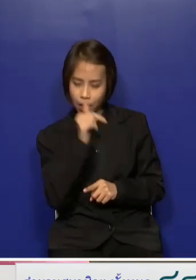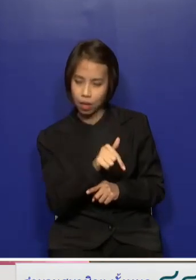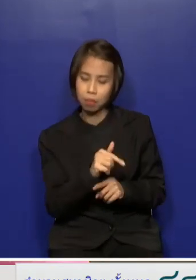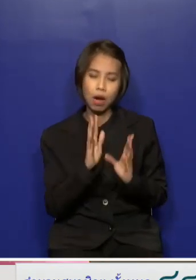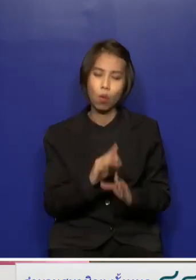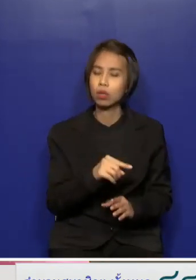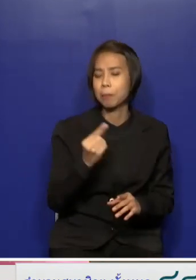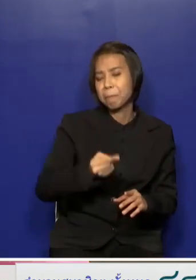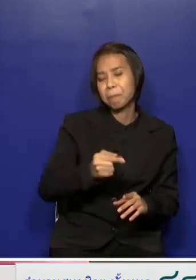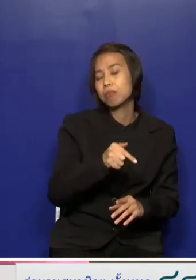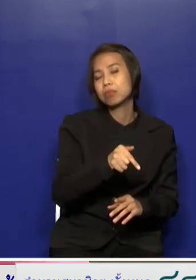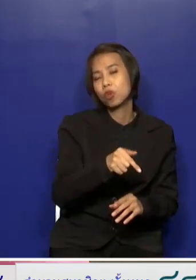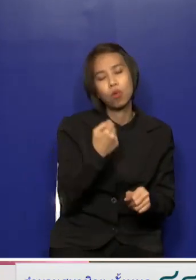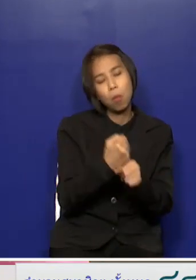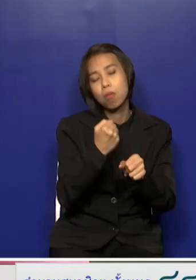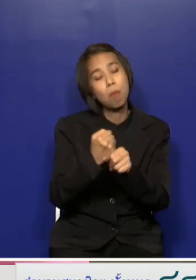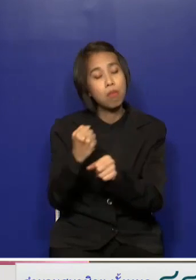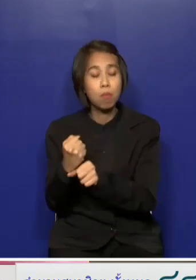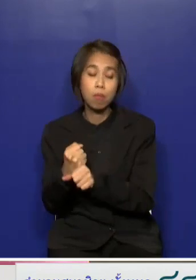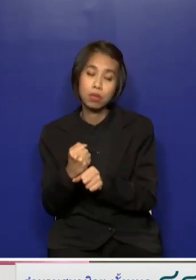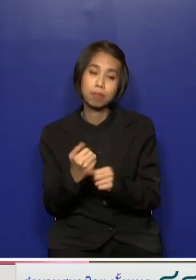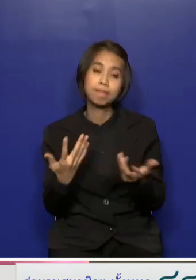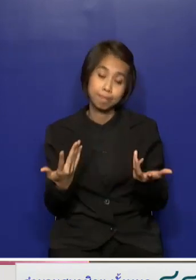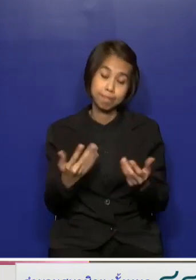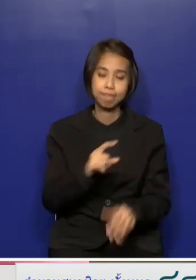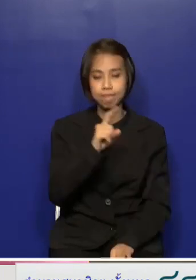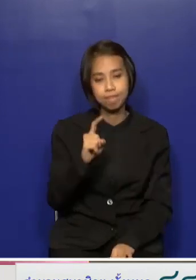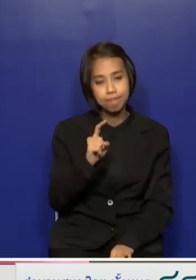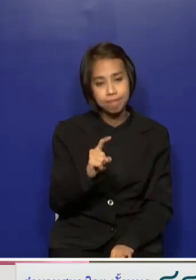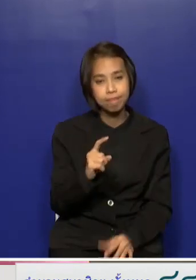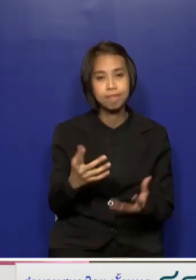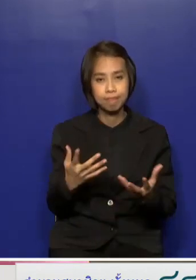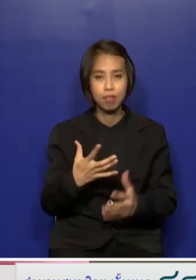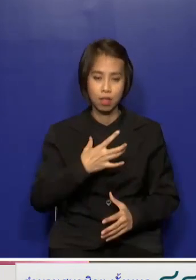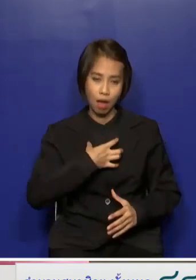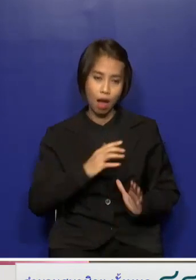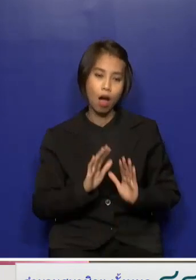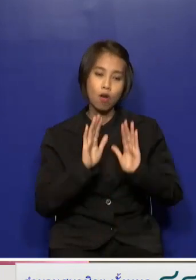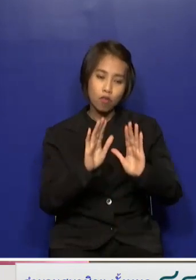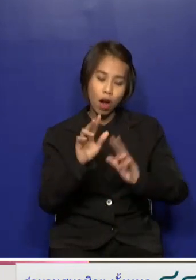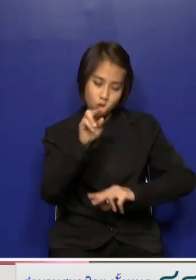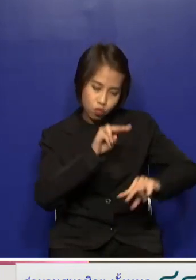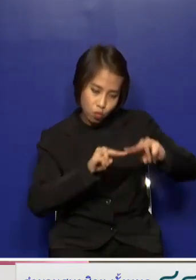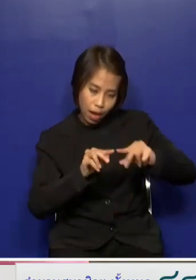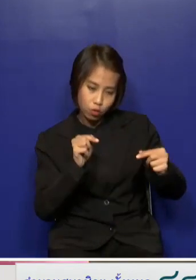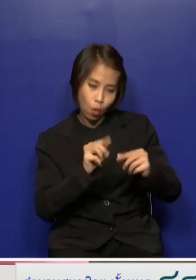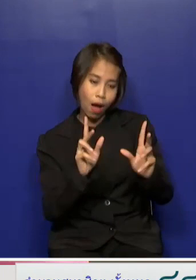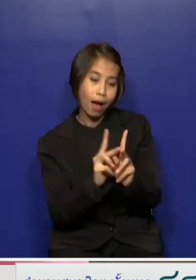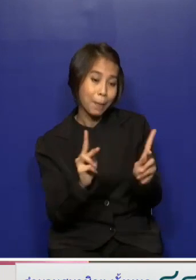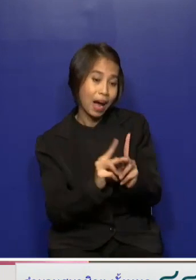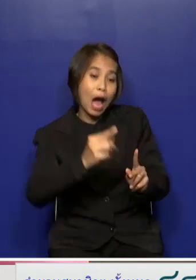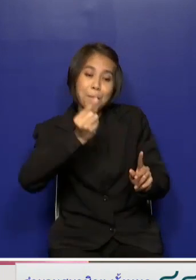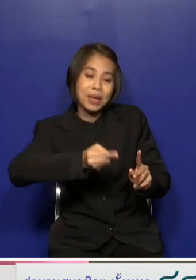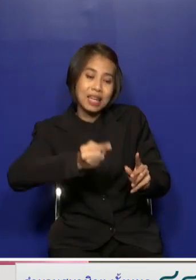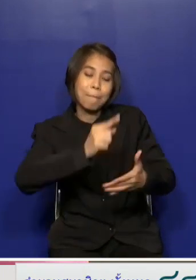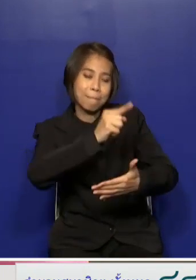ใสบ้างก็ทำกันไปนะครับก็ตั้งข้อสังเกตว่าฝากดูแลนะครับที่มาของกรรมการประจำหน่วยเลือกตั้งครับ